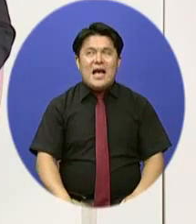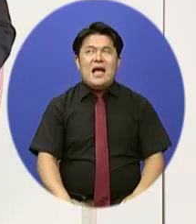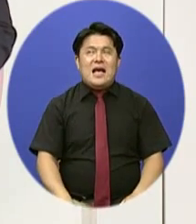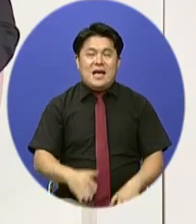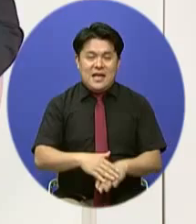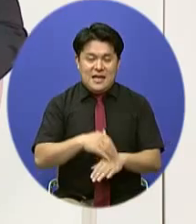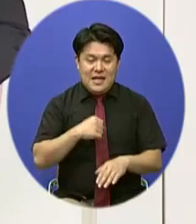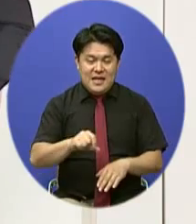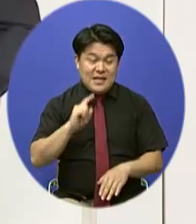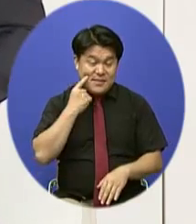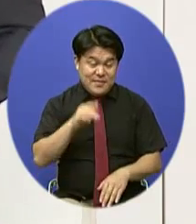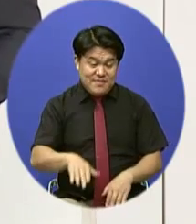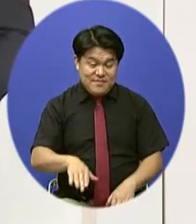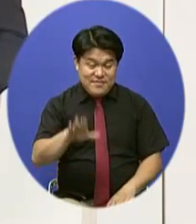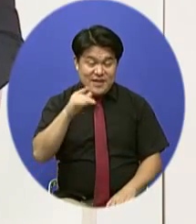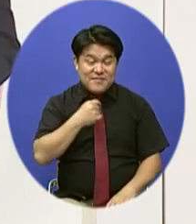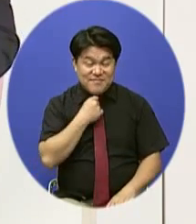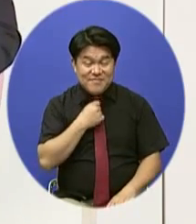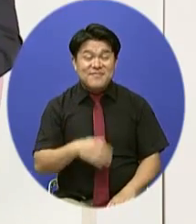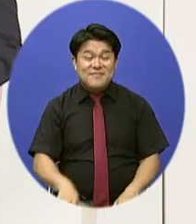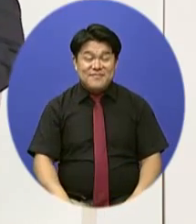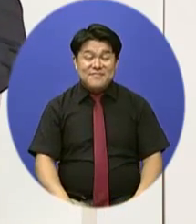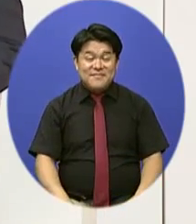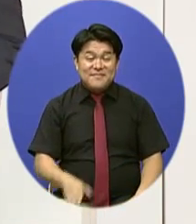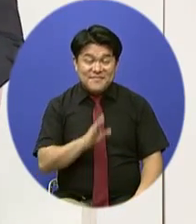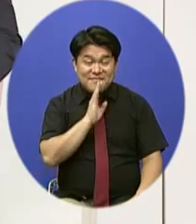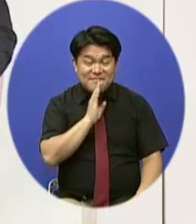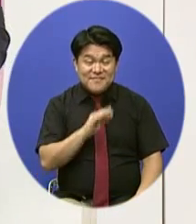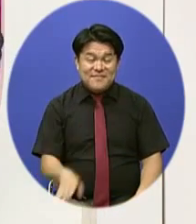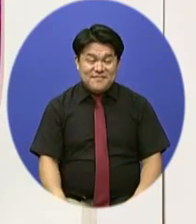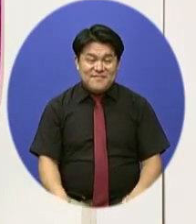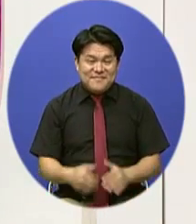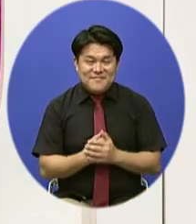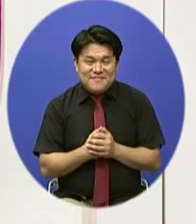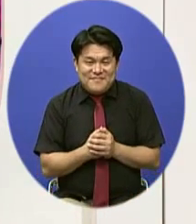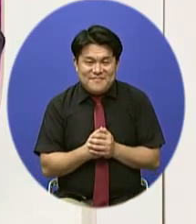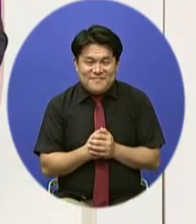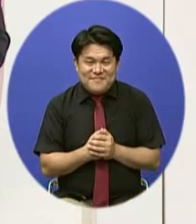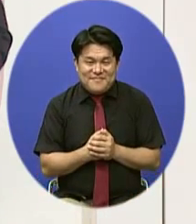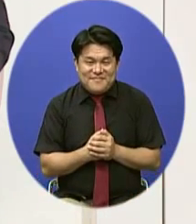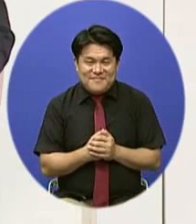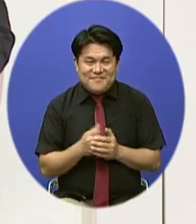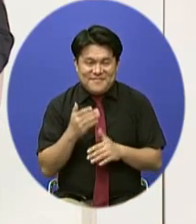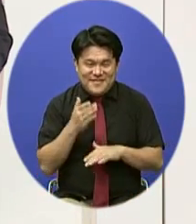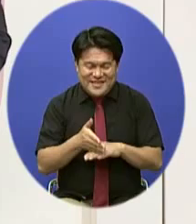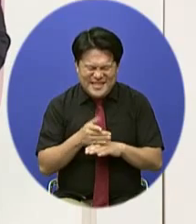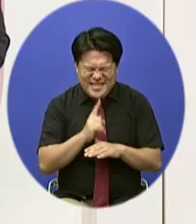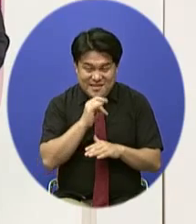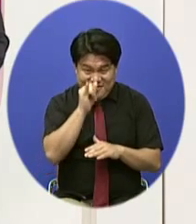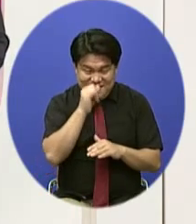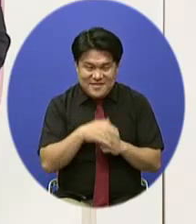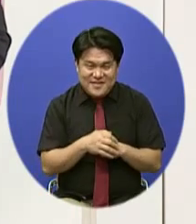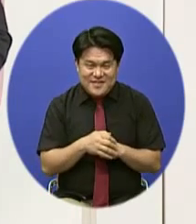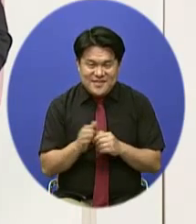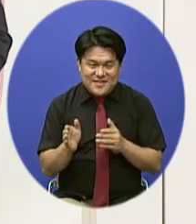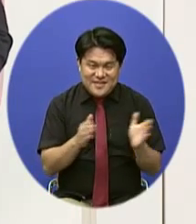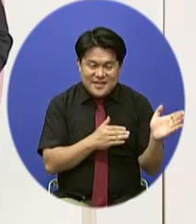이쁘게 자라나길 바라겠습니다. 네. 아, 자, 손자, 손자. 네, 손자지, 그러니까요, 손녀가 손자. 예. 감사합니다. 네네. 자, 그래요.